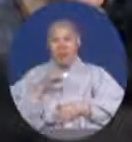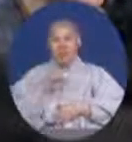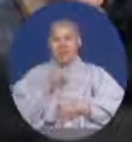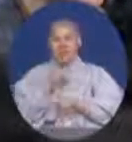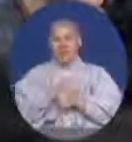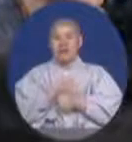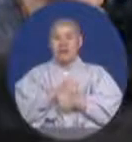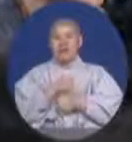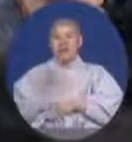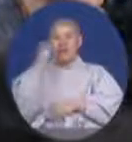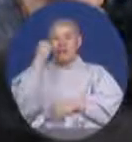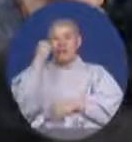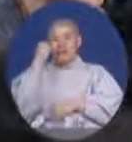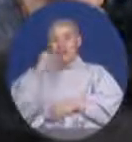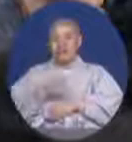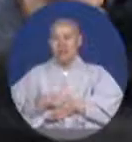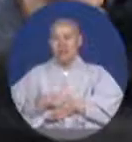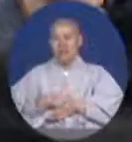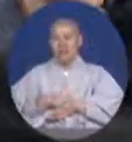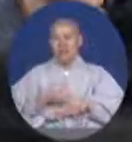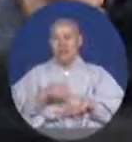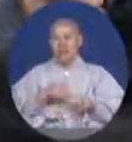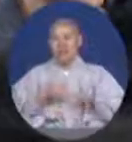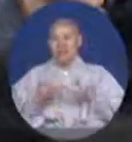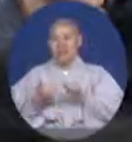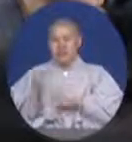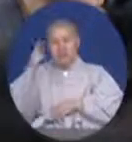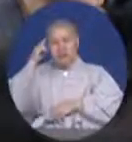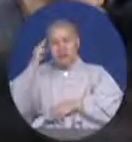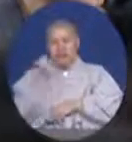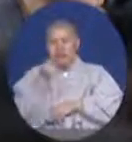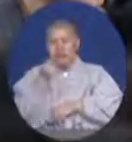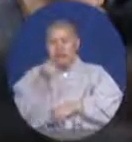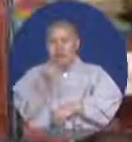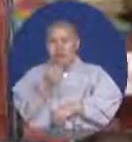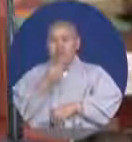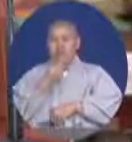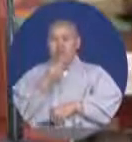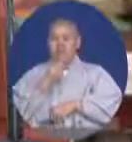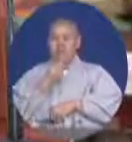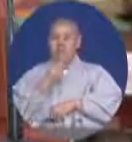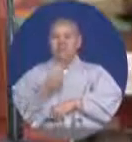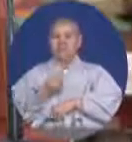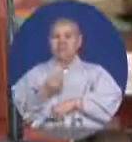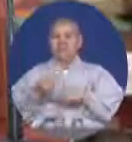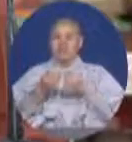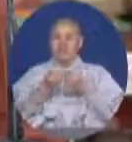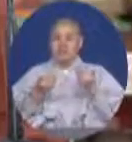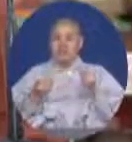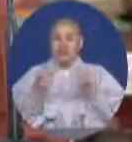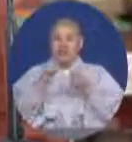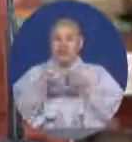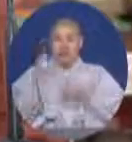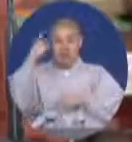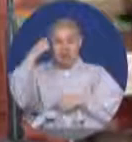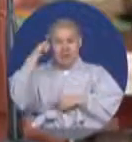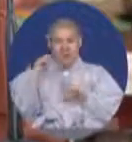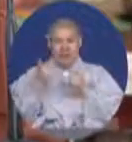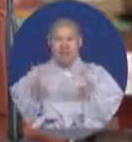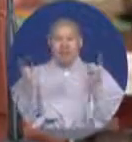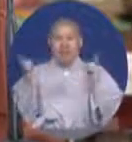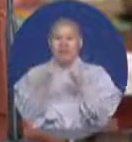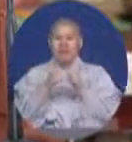희한한 거예요. 그러니까 죽을 생각은 털끝만큼도 없어요. 헤어지는 건 생각 안 하고 만나는 것만